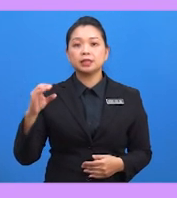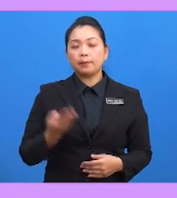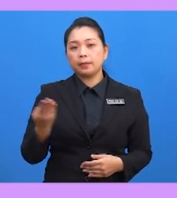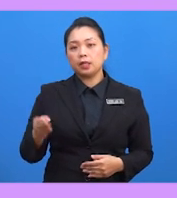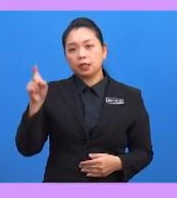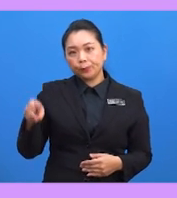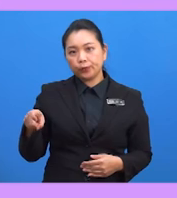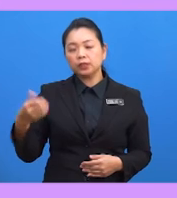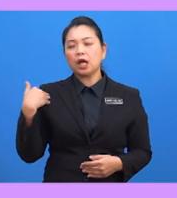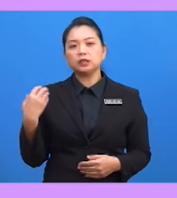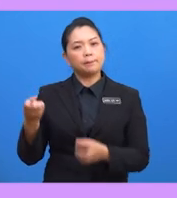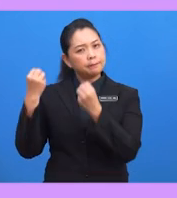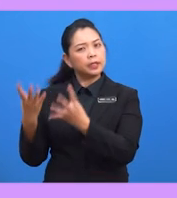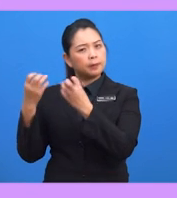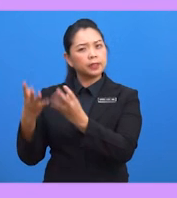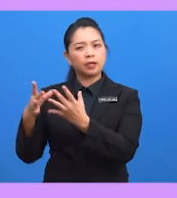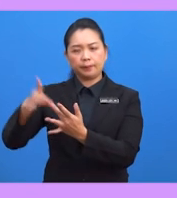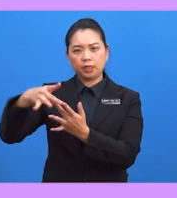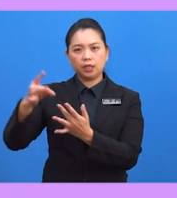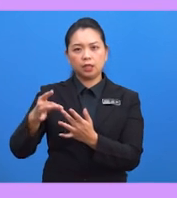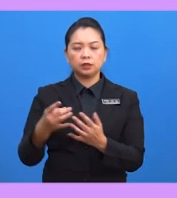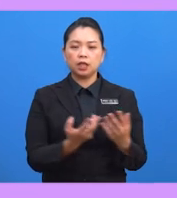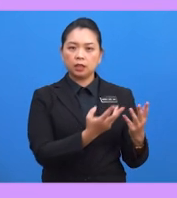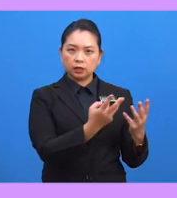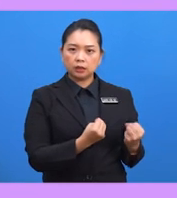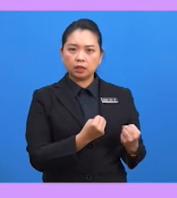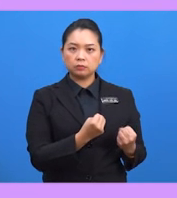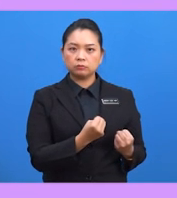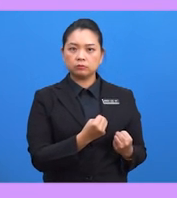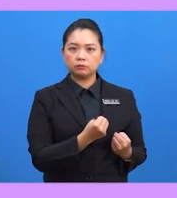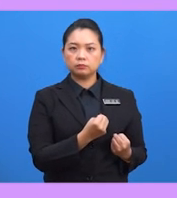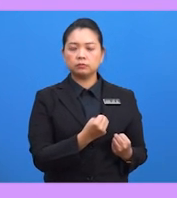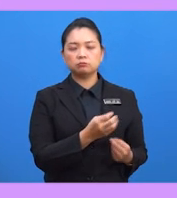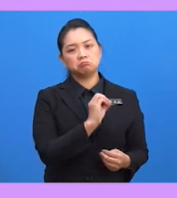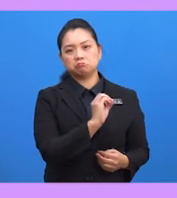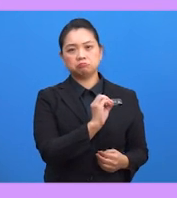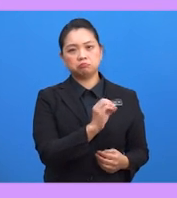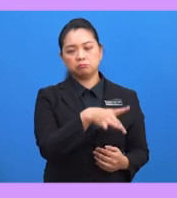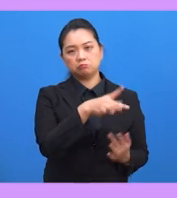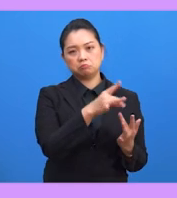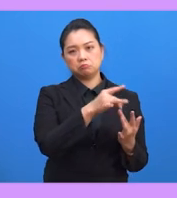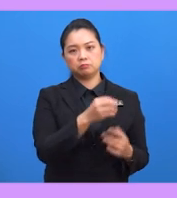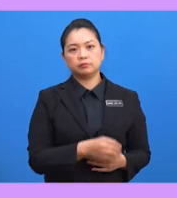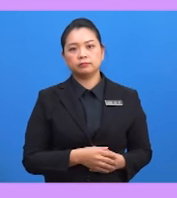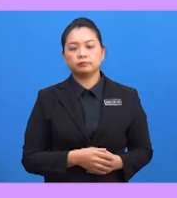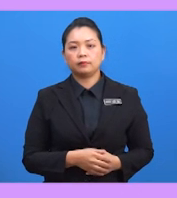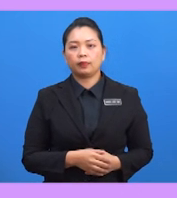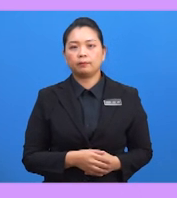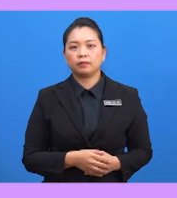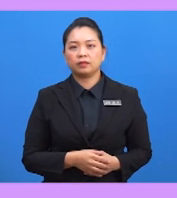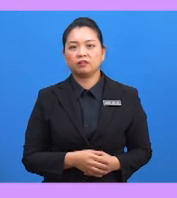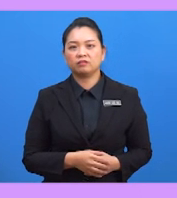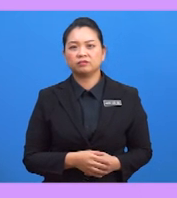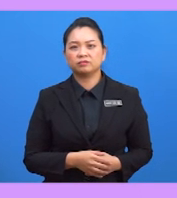Barang keperluan mempunyai pelbagai pilihan barang manakala barang kehendak adalah terhad. Maka, tiada pilihan